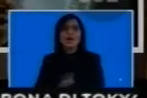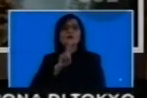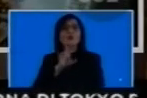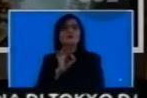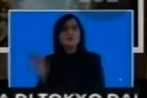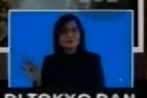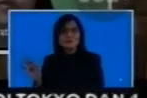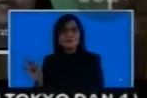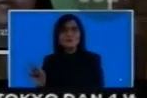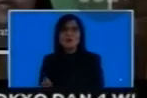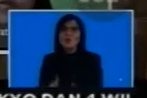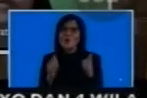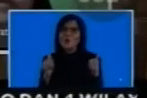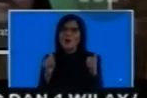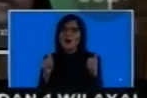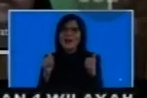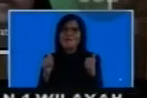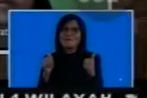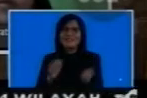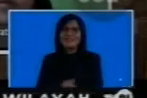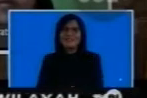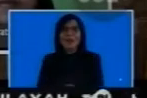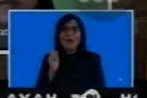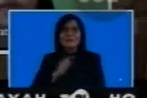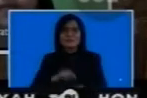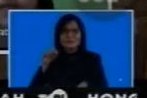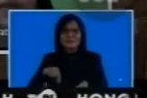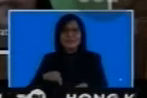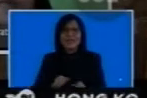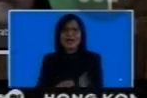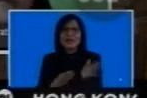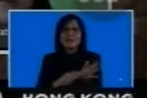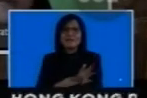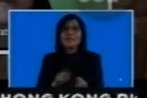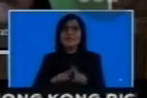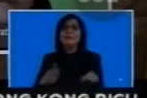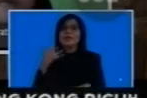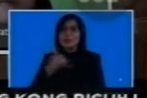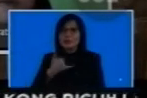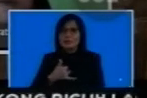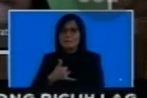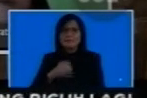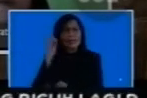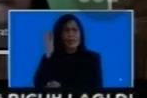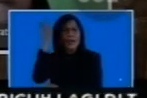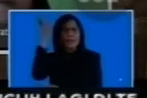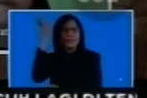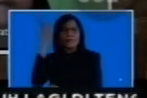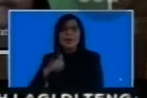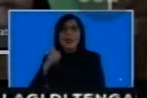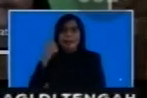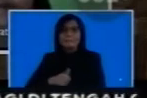20.000. Wah, kasih Rivaldi luar biasa. Walaupun dalam krisis pun masih aja bisa berkreasi, masih